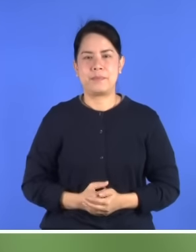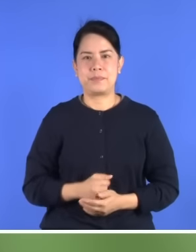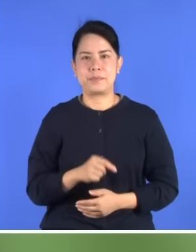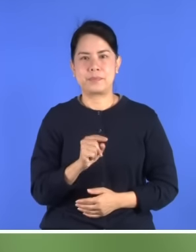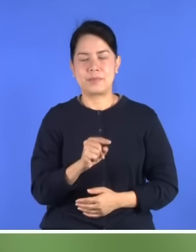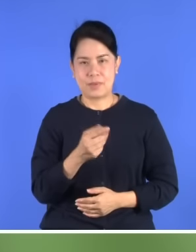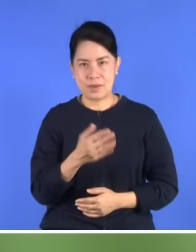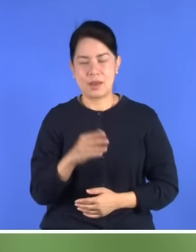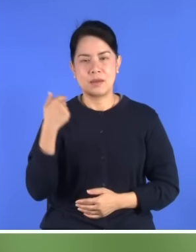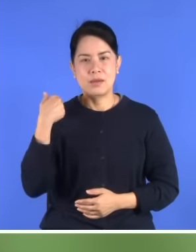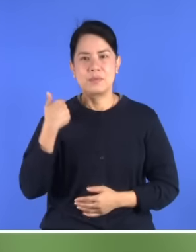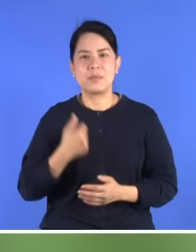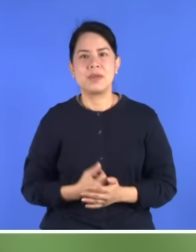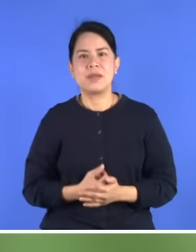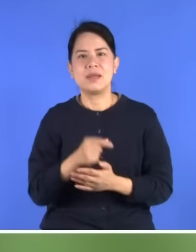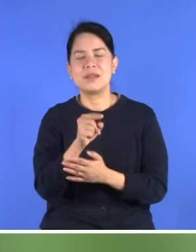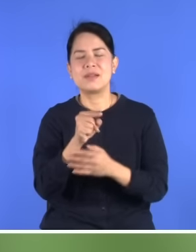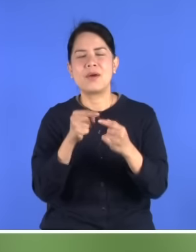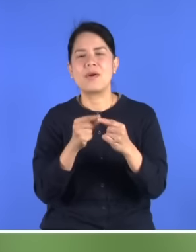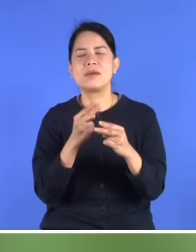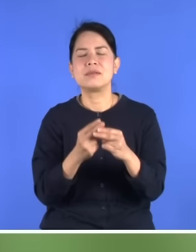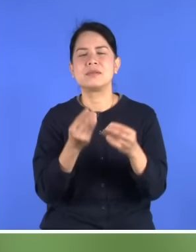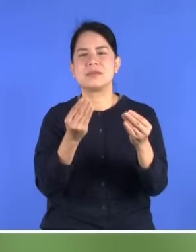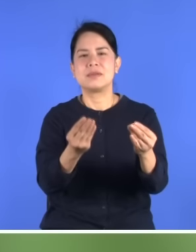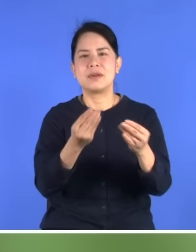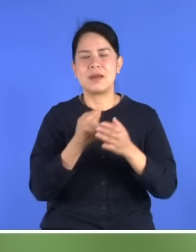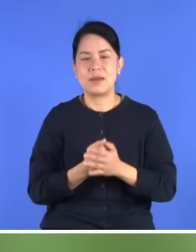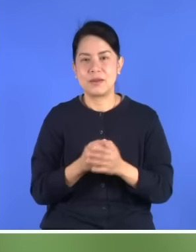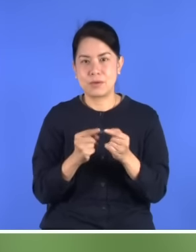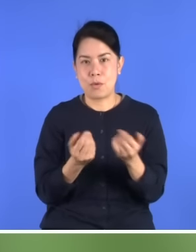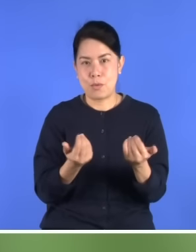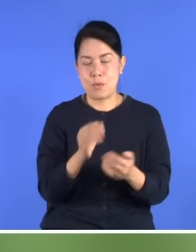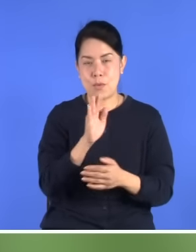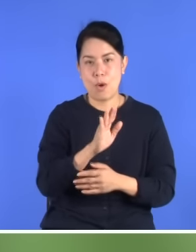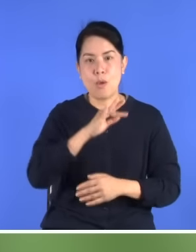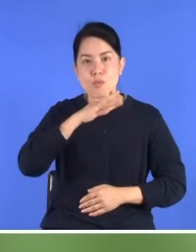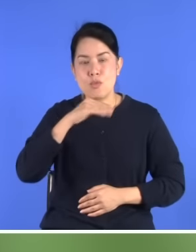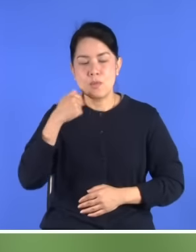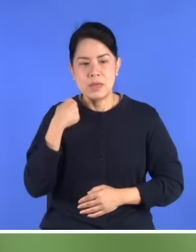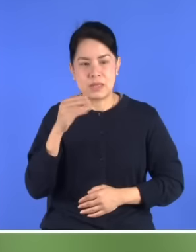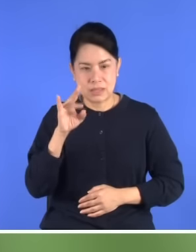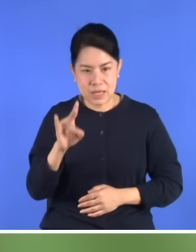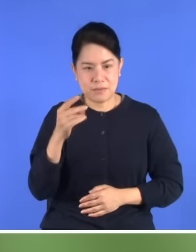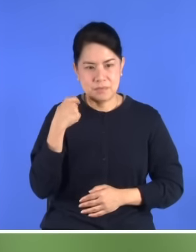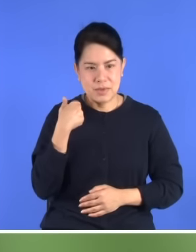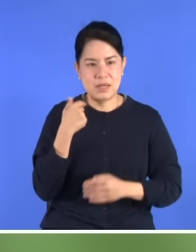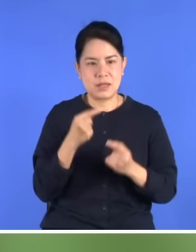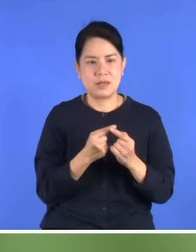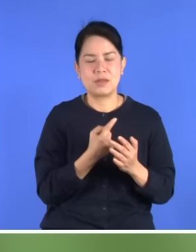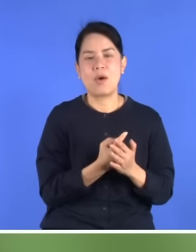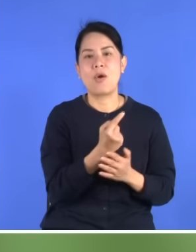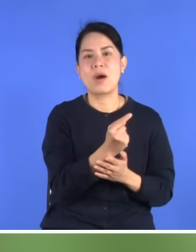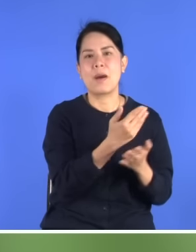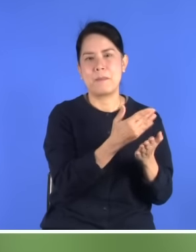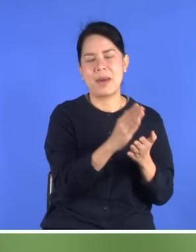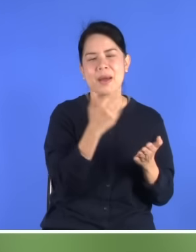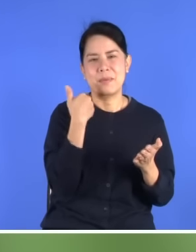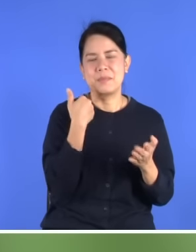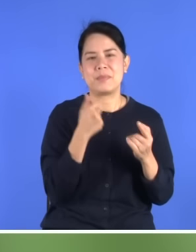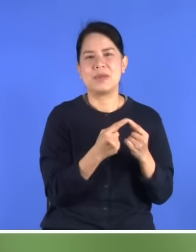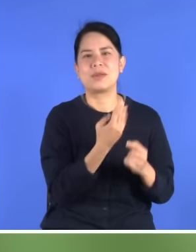ชื่อตามสายพันธุ์ทุเรียนของจันทบุรีเนาะลูกห้องนี้มี 7ตัวมีคนแบ่งไปเลี้ยงแล้ว 4ตัวเหลืออยู่ 3ตัวก็ชื่อเต้าหู่ฟัก